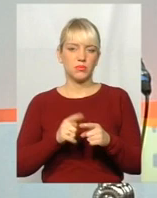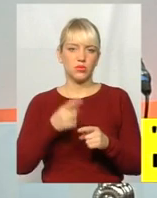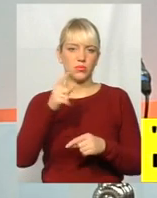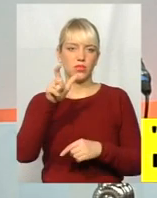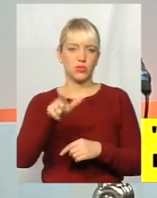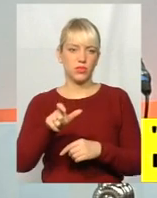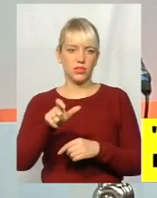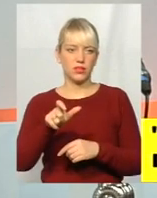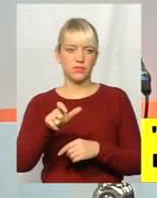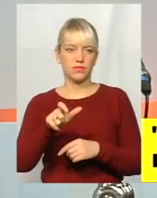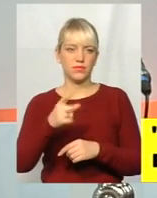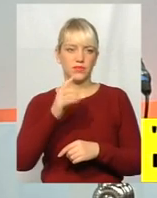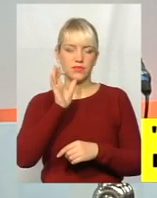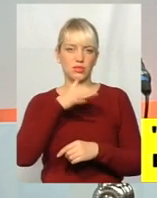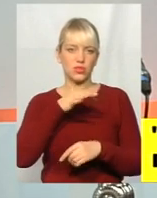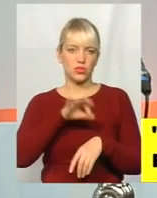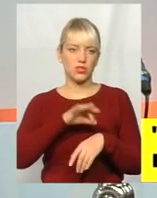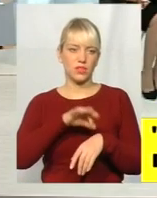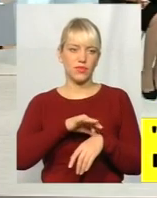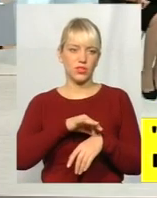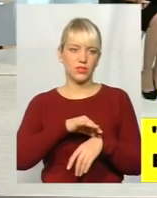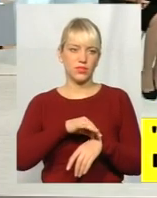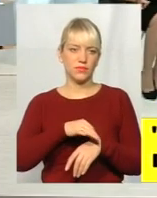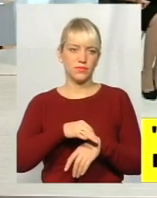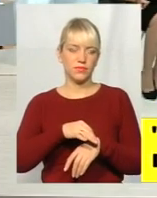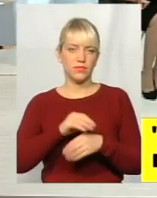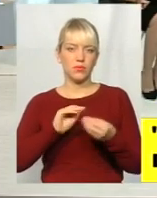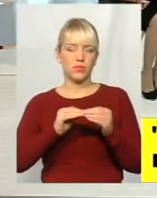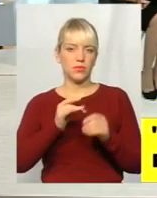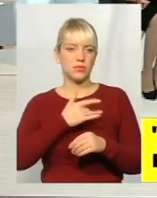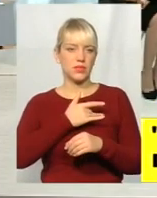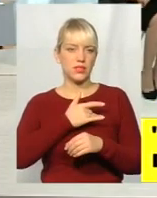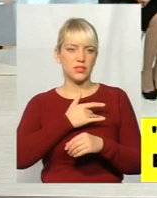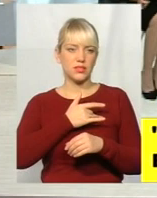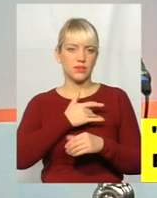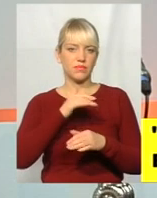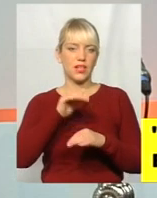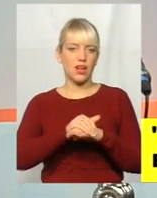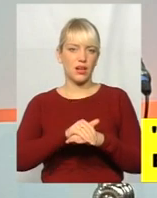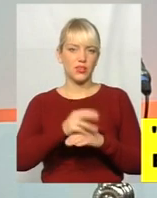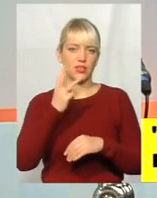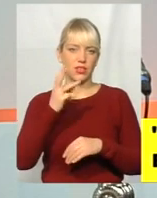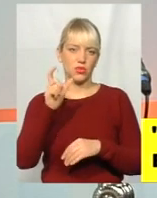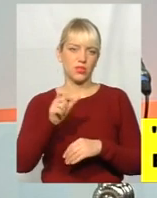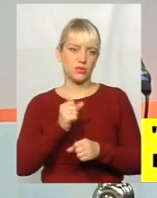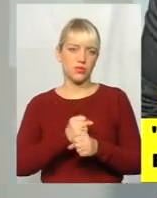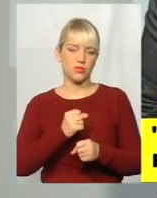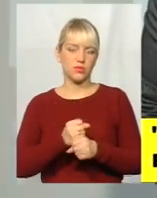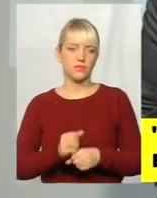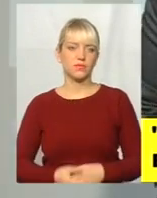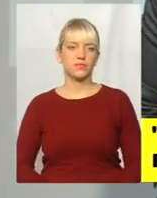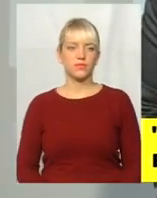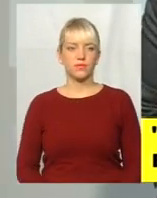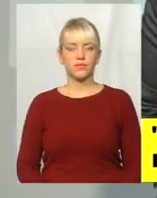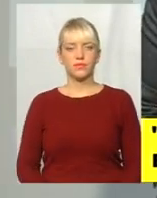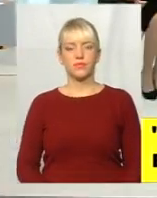людина зараз серйозно захворіла, щось проблеми з серцем, тобто Сергій, реально працює 3 людини. Я вас зрозуміла. Пані Наталія, ви хотіла